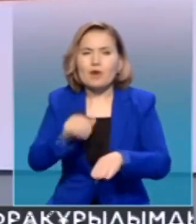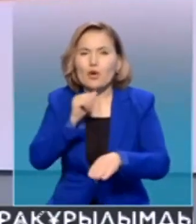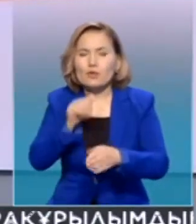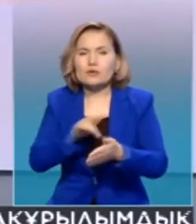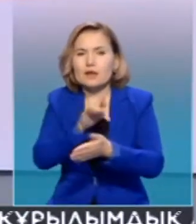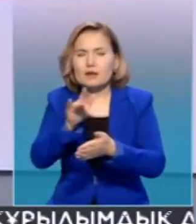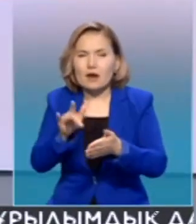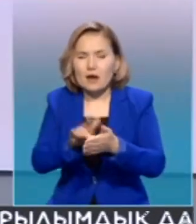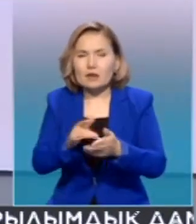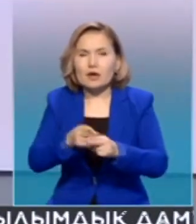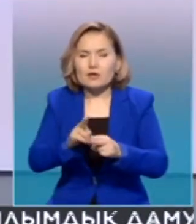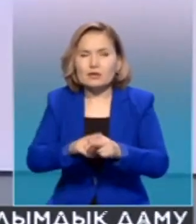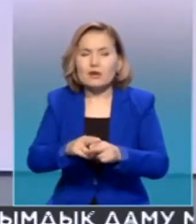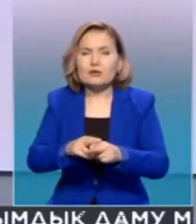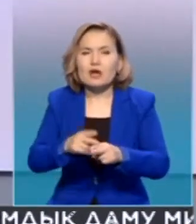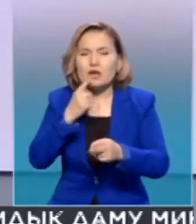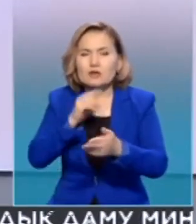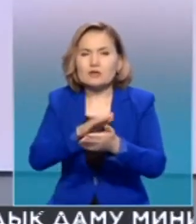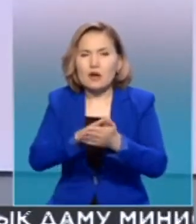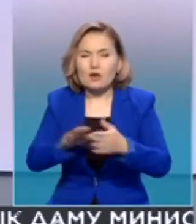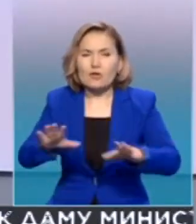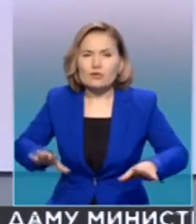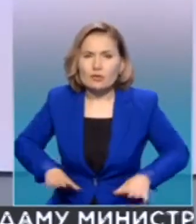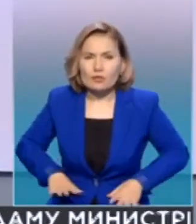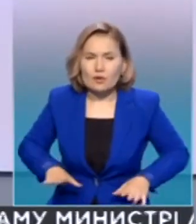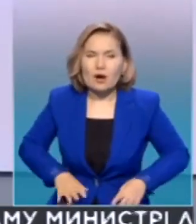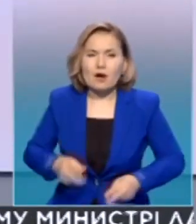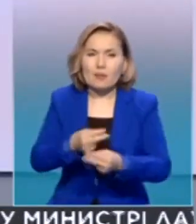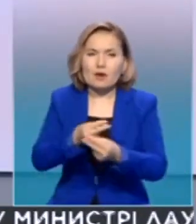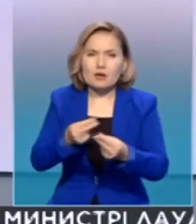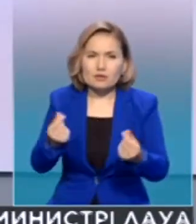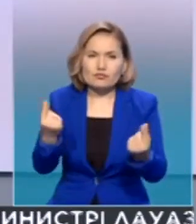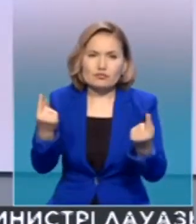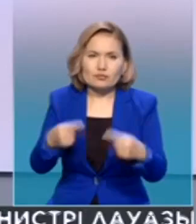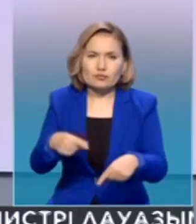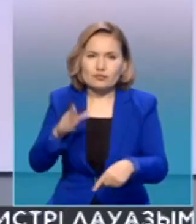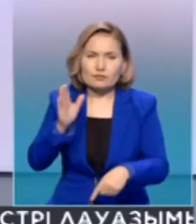тұқымы жоғалып кетудің алдында тұр. Дәуренбек Әбдібек әңгімелейді.